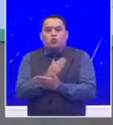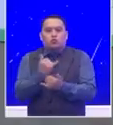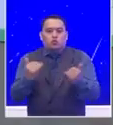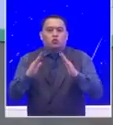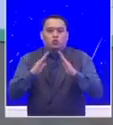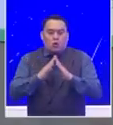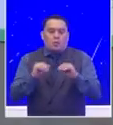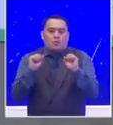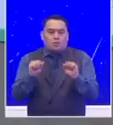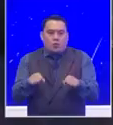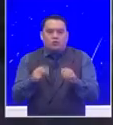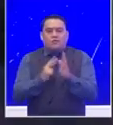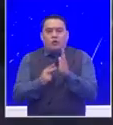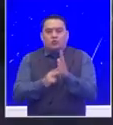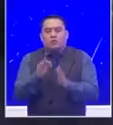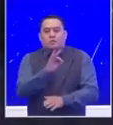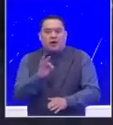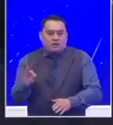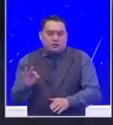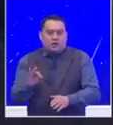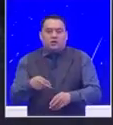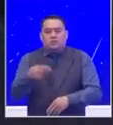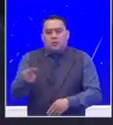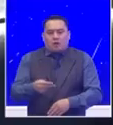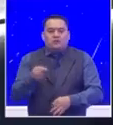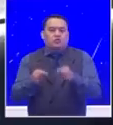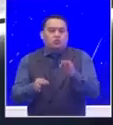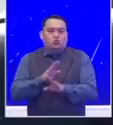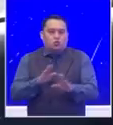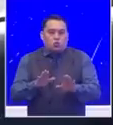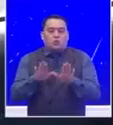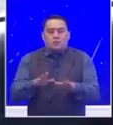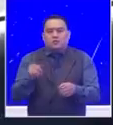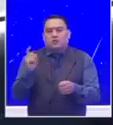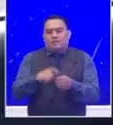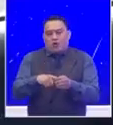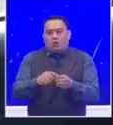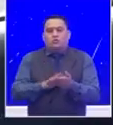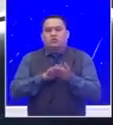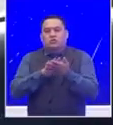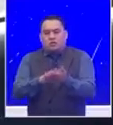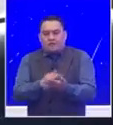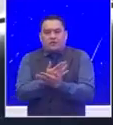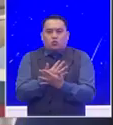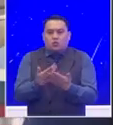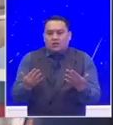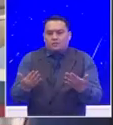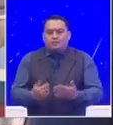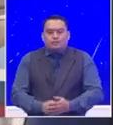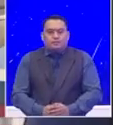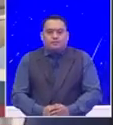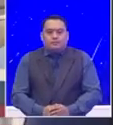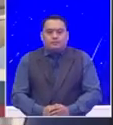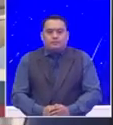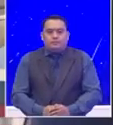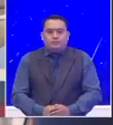дома, а это 80%. В их числе справка о несудимости, с места жительства, подача ряда заявлений и многие другие. Для того,